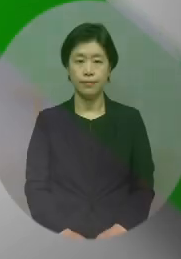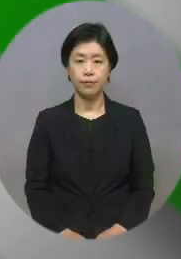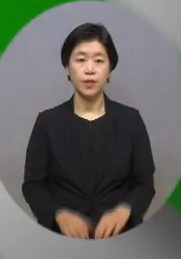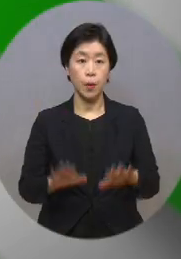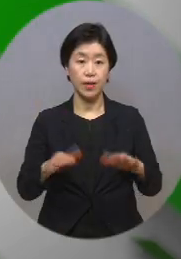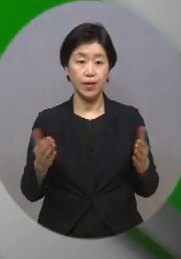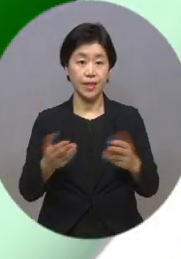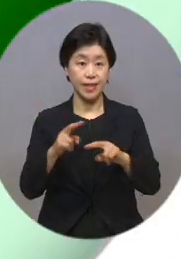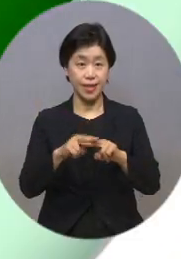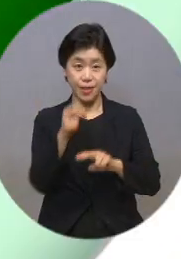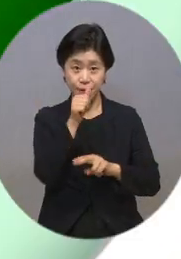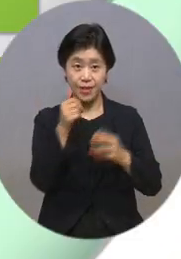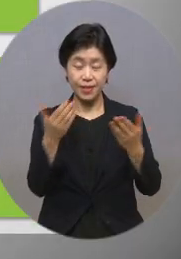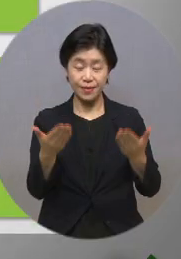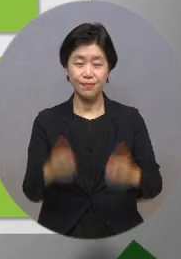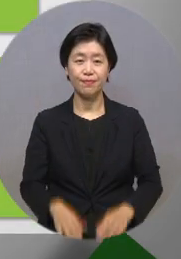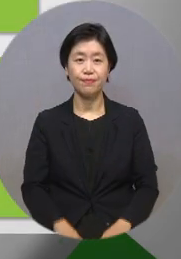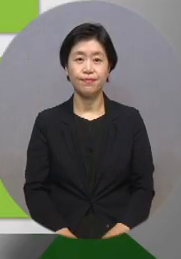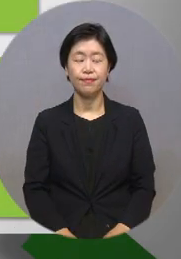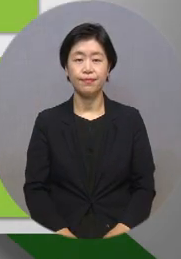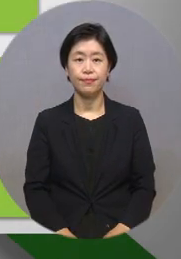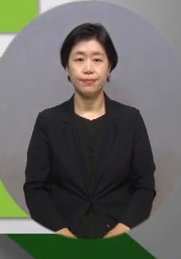오늘의 취업 정보입니다.